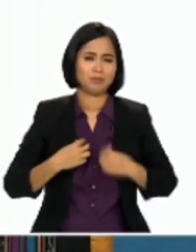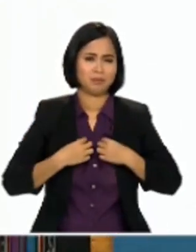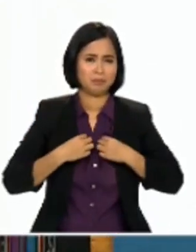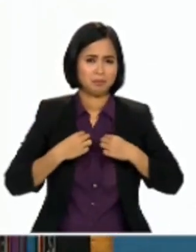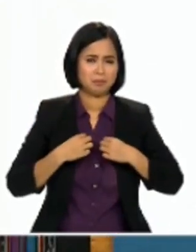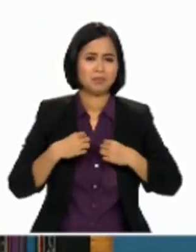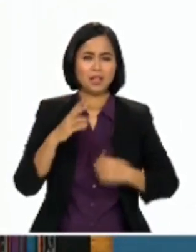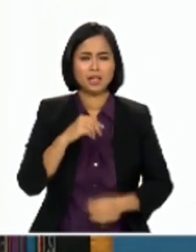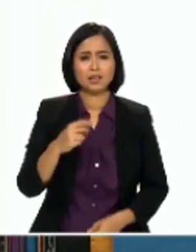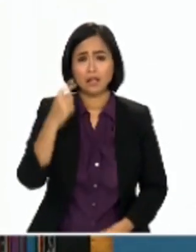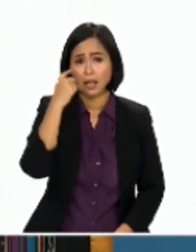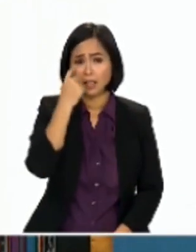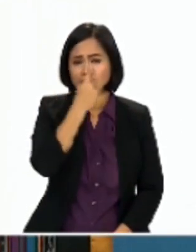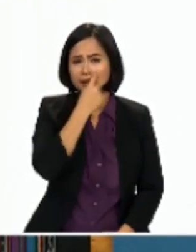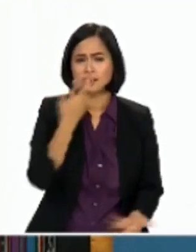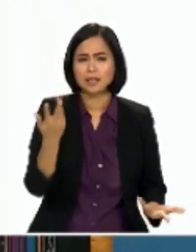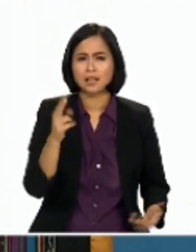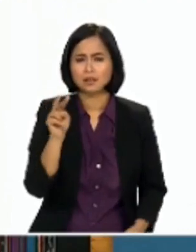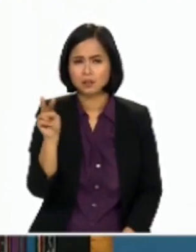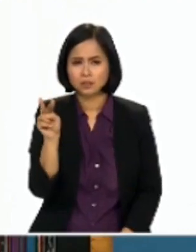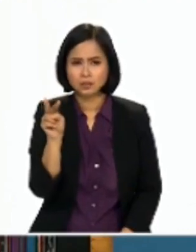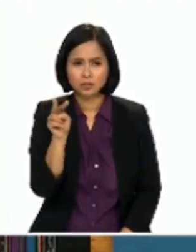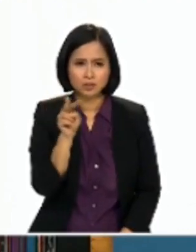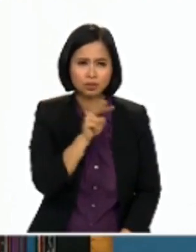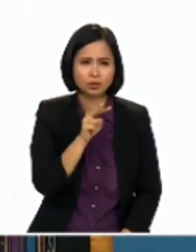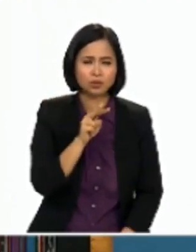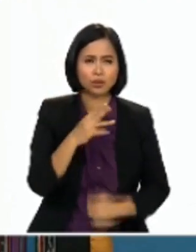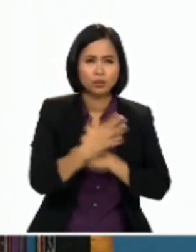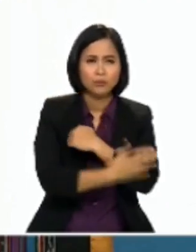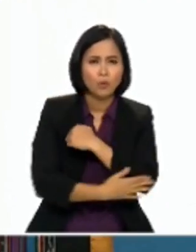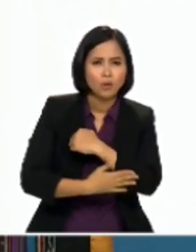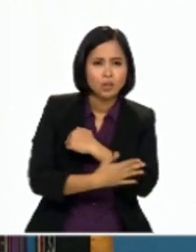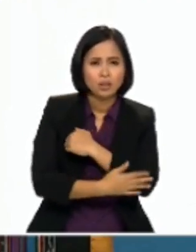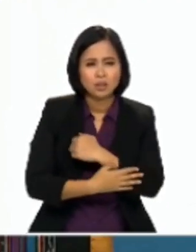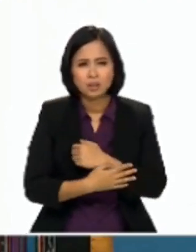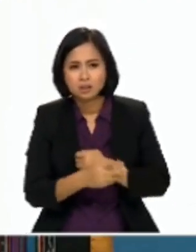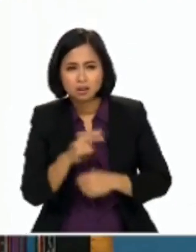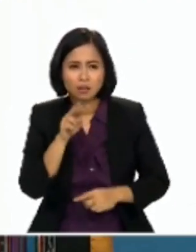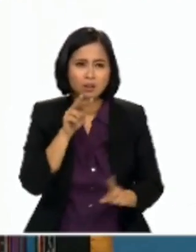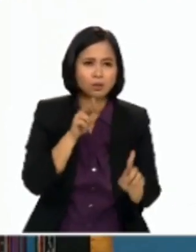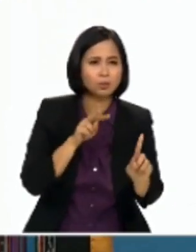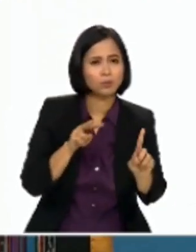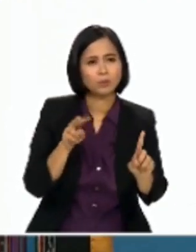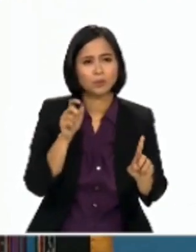yung mata niya, nandoon sa dalawang Caucasian na nag